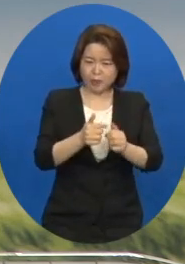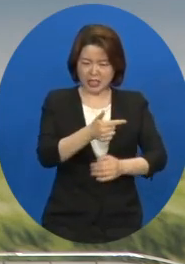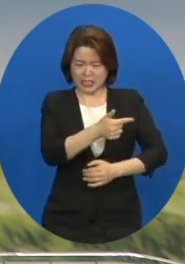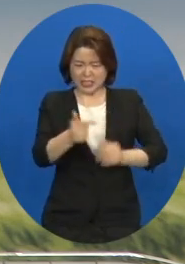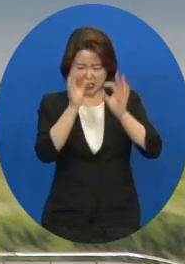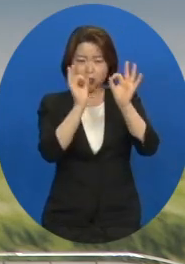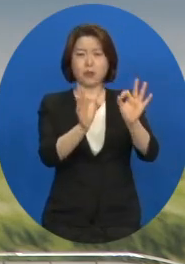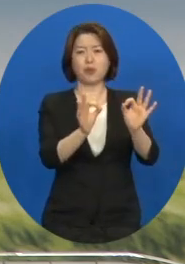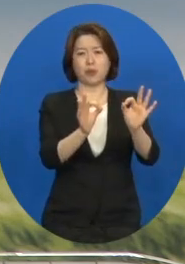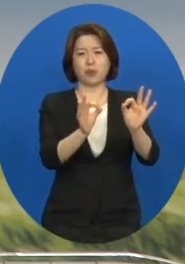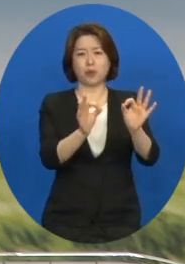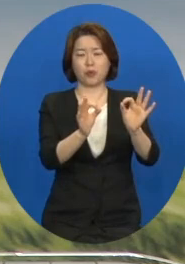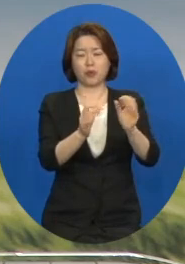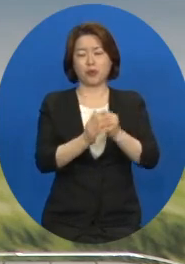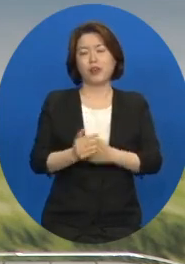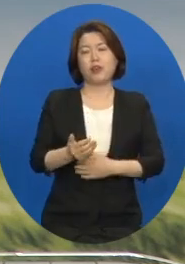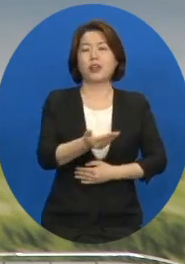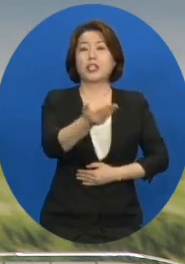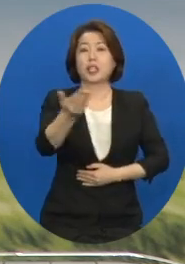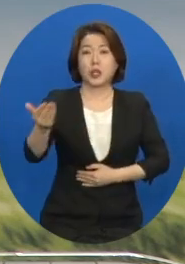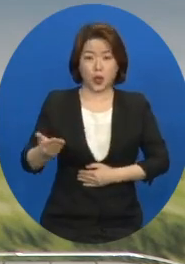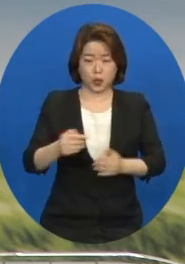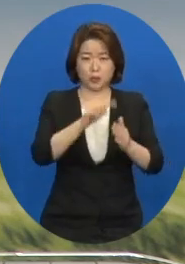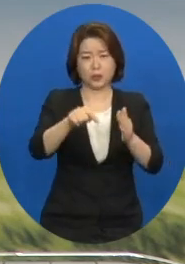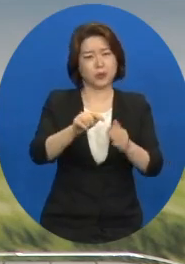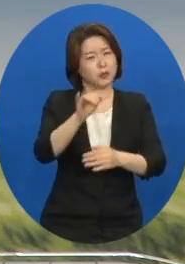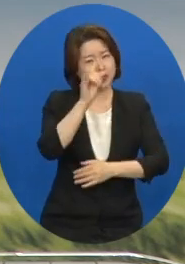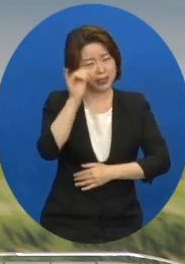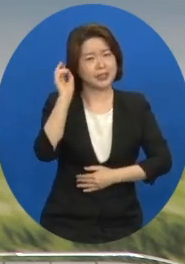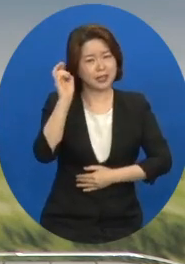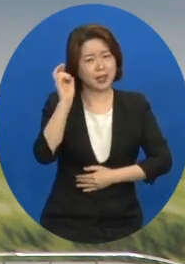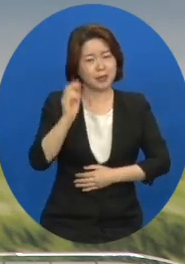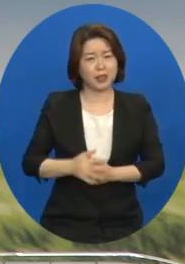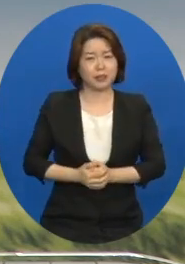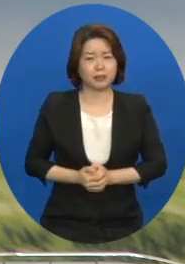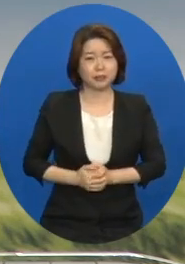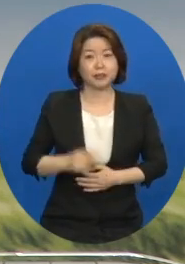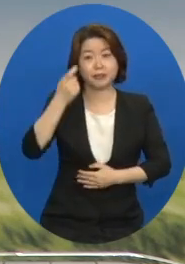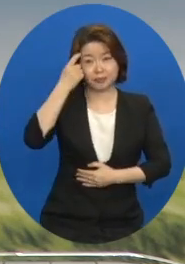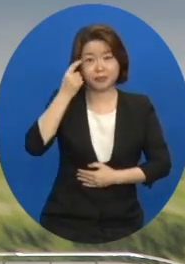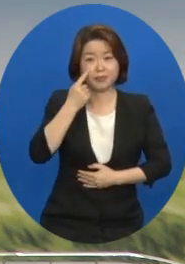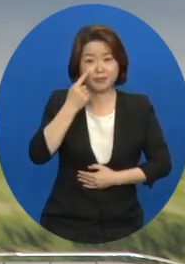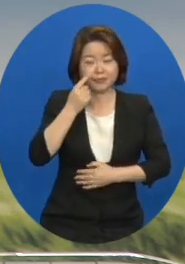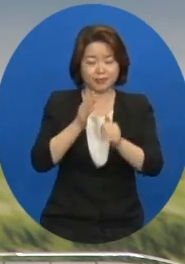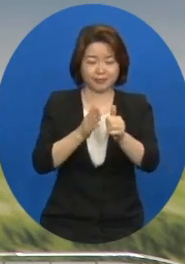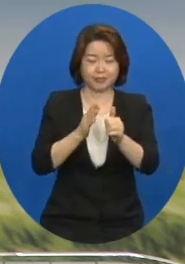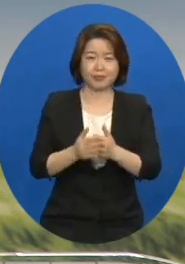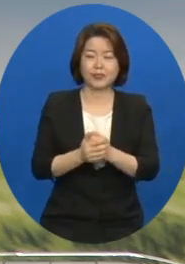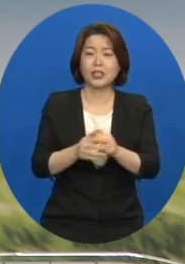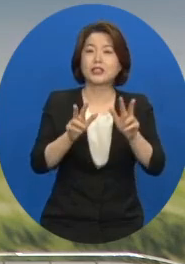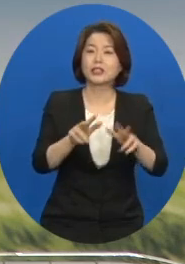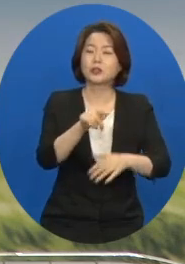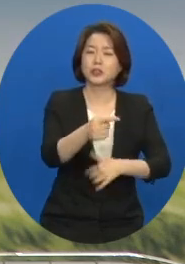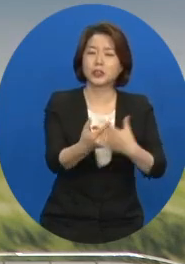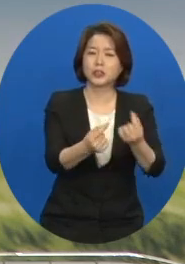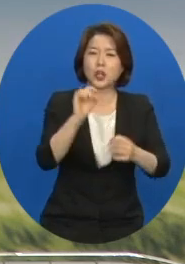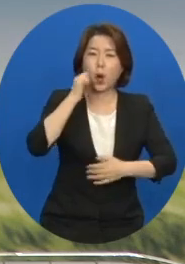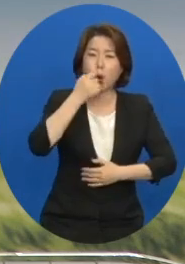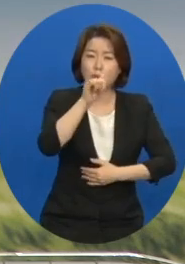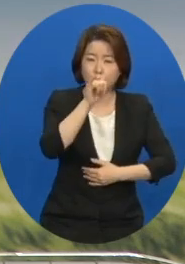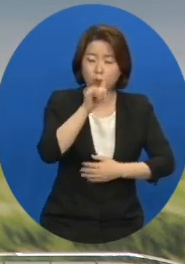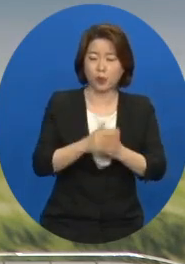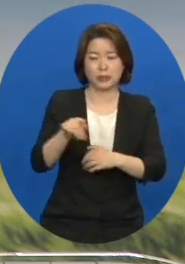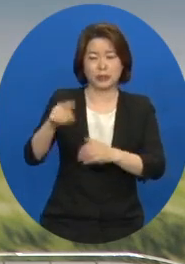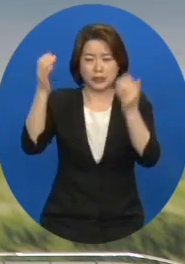그렇죠. 여러분 중에도 그런 분이 있으실 겁니다. 근데 한번 생각해 보시기 바랍니다. 지금 그런 어려움이 있고